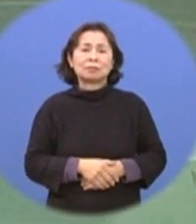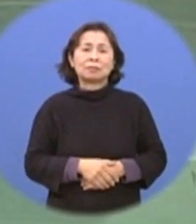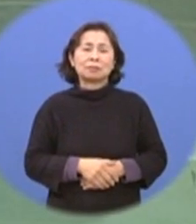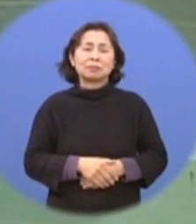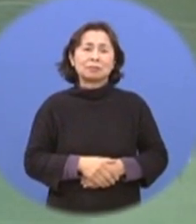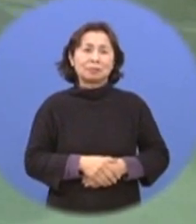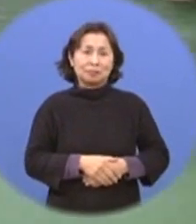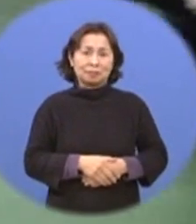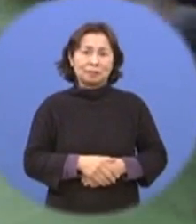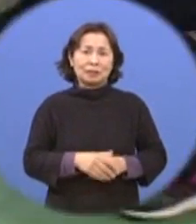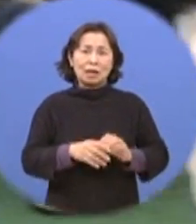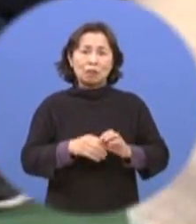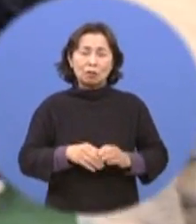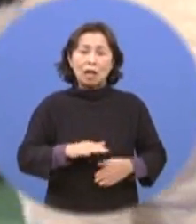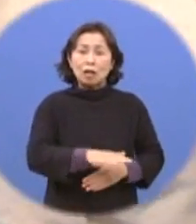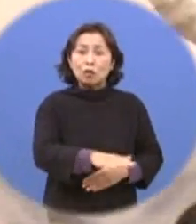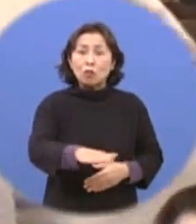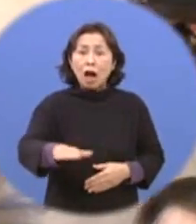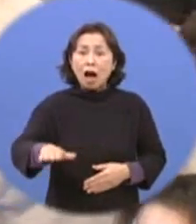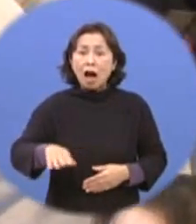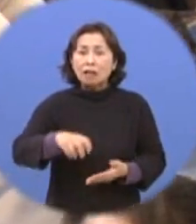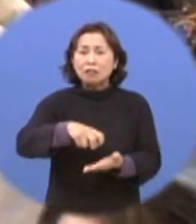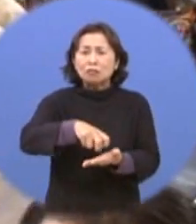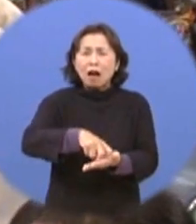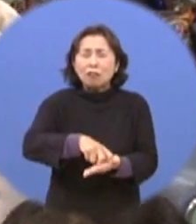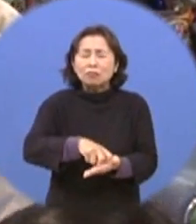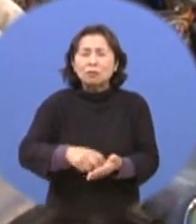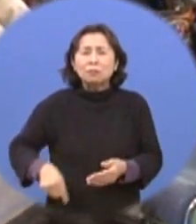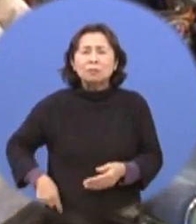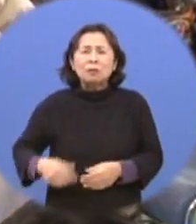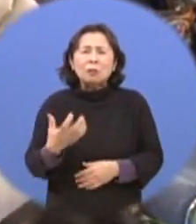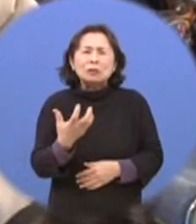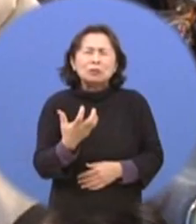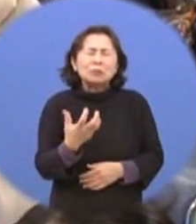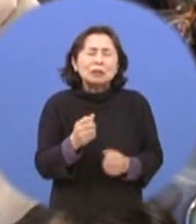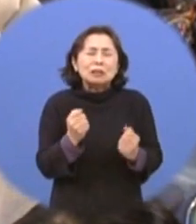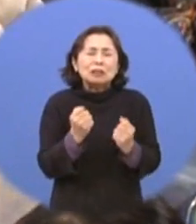ですお尻が冷たいです